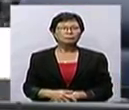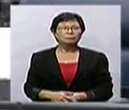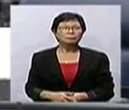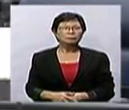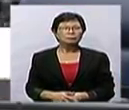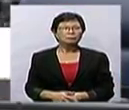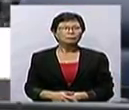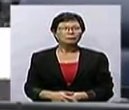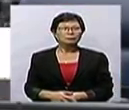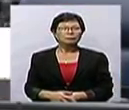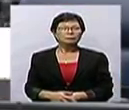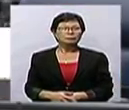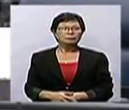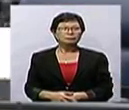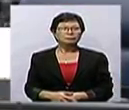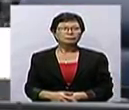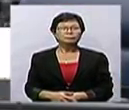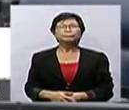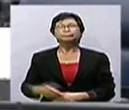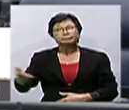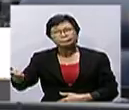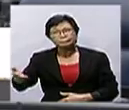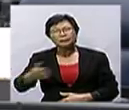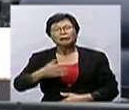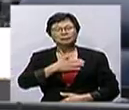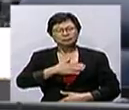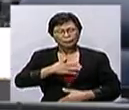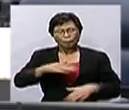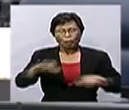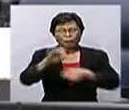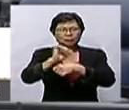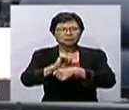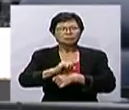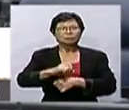Saudara, sila jalankan tugas. Very well.